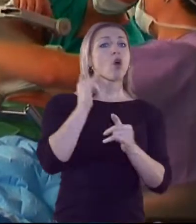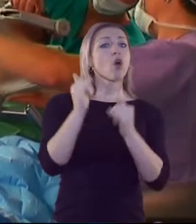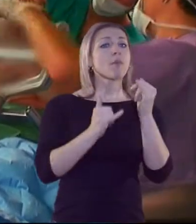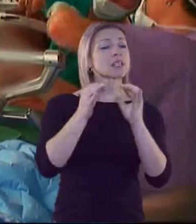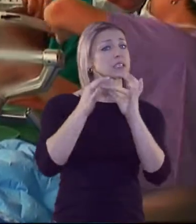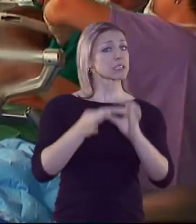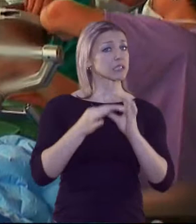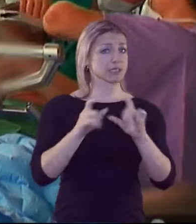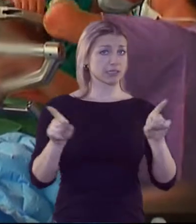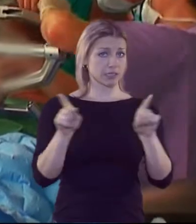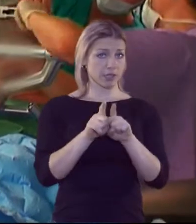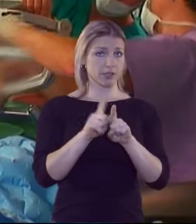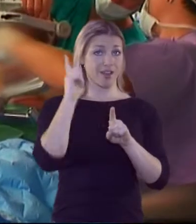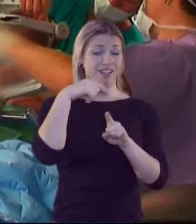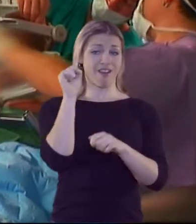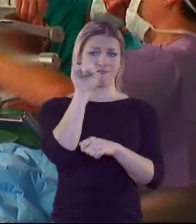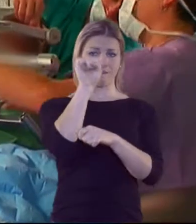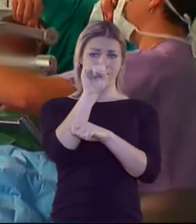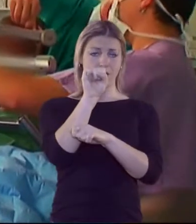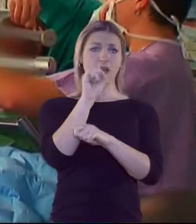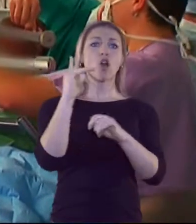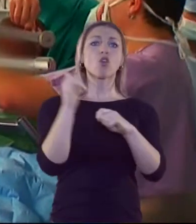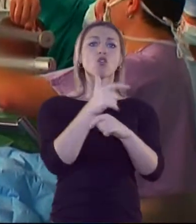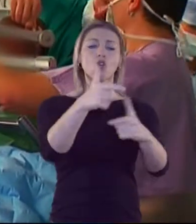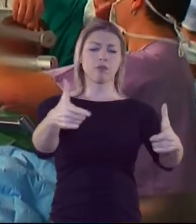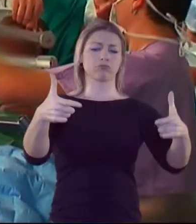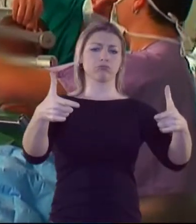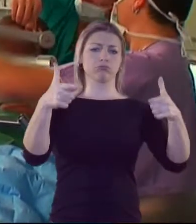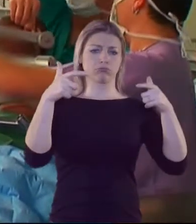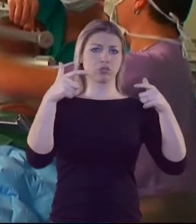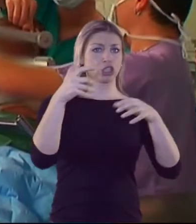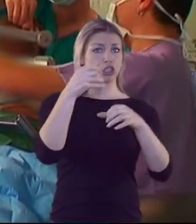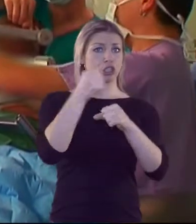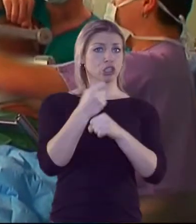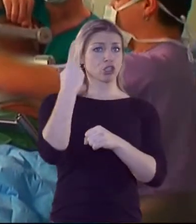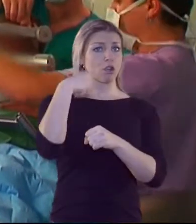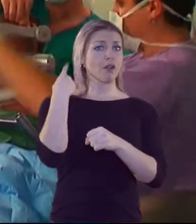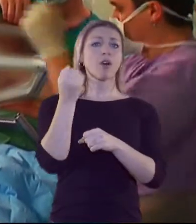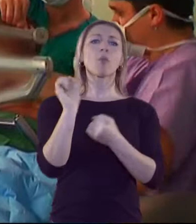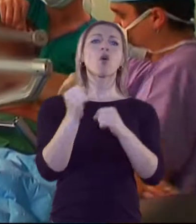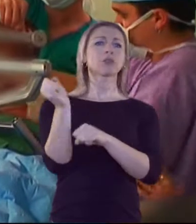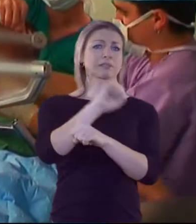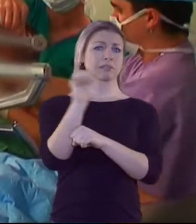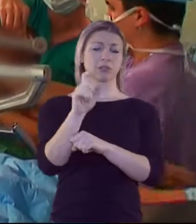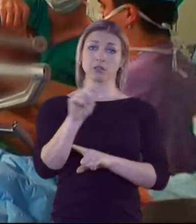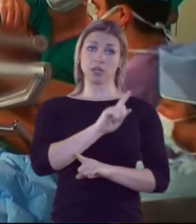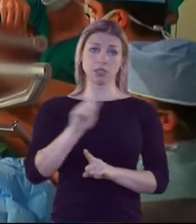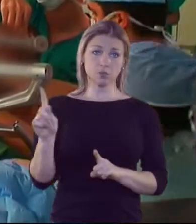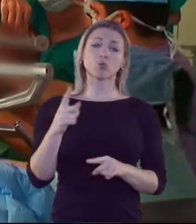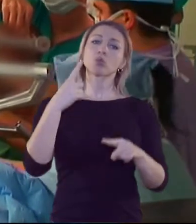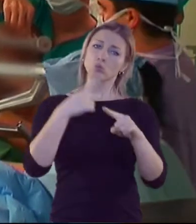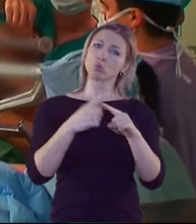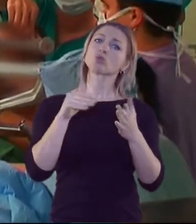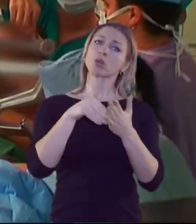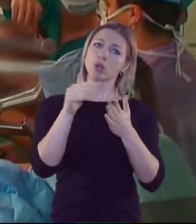do speciálních čelistí a úchytů, které udrží hlavu po celou dobu operace ve stejné poloze. Zároveň se provádí další